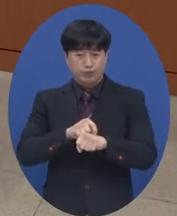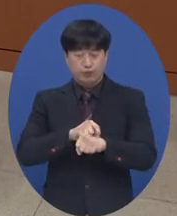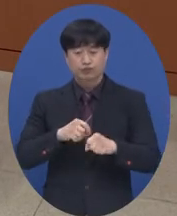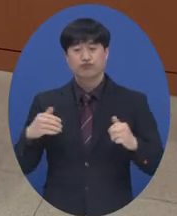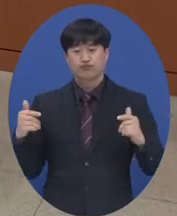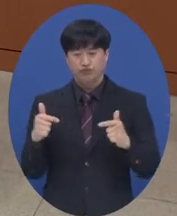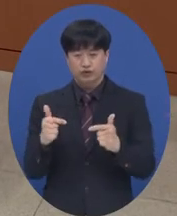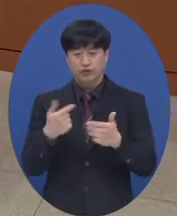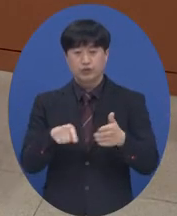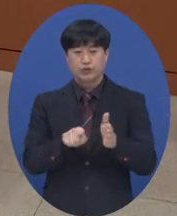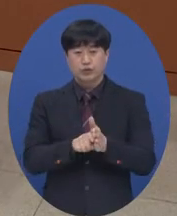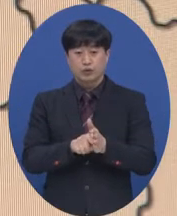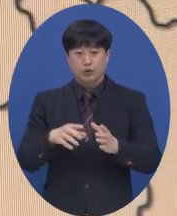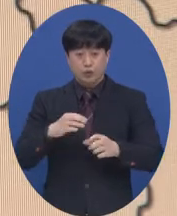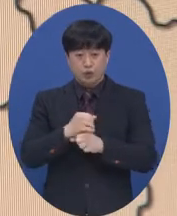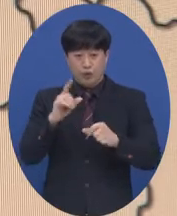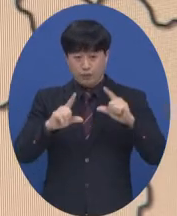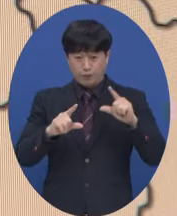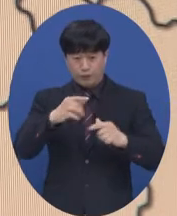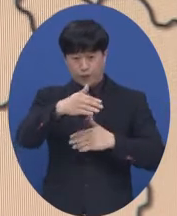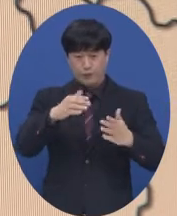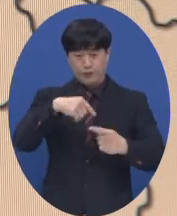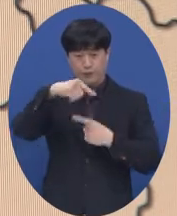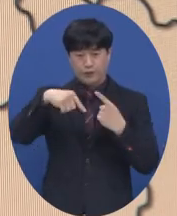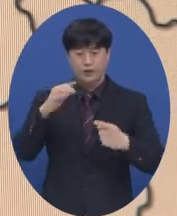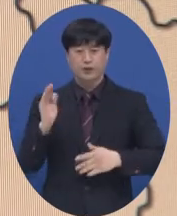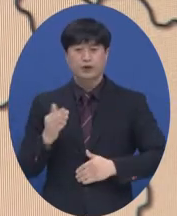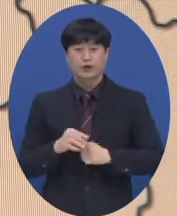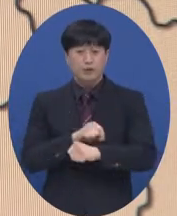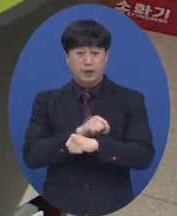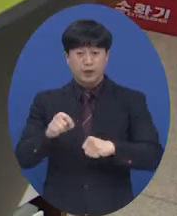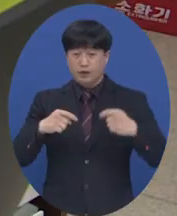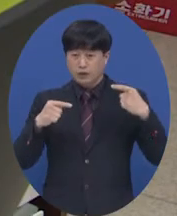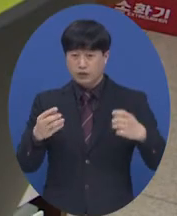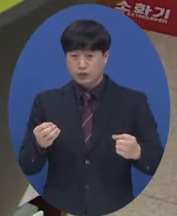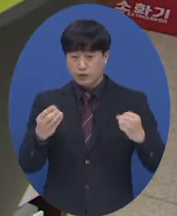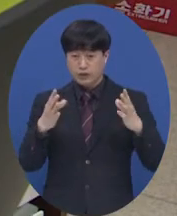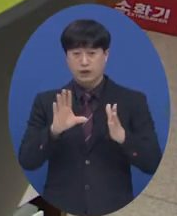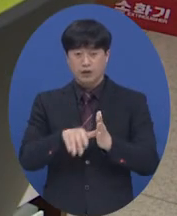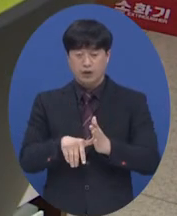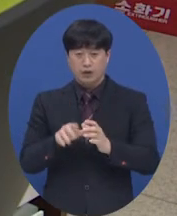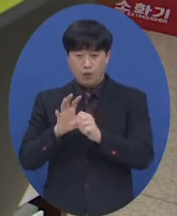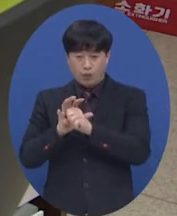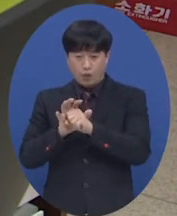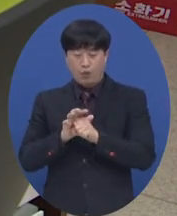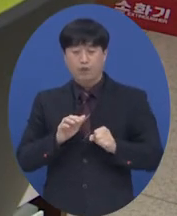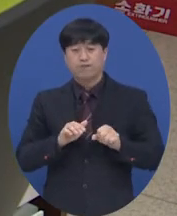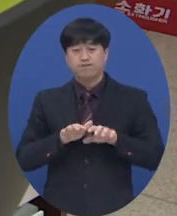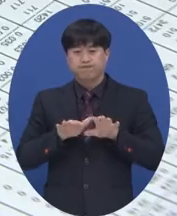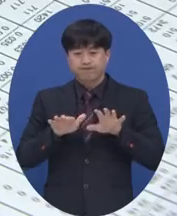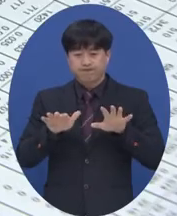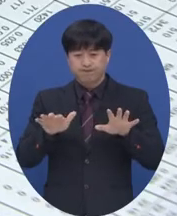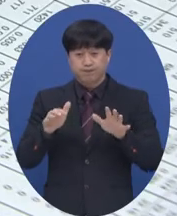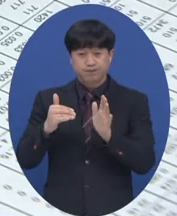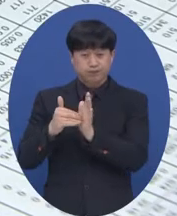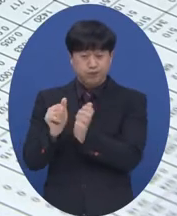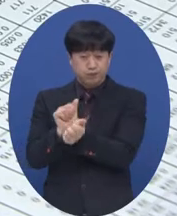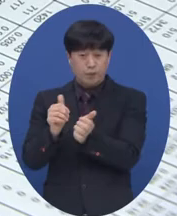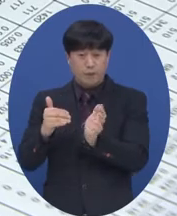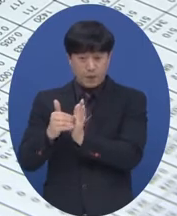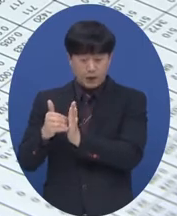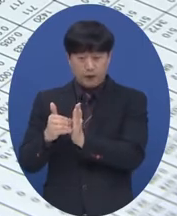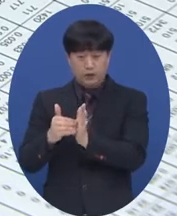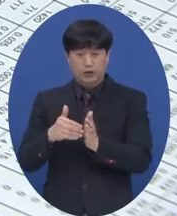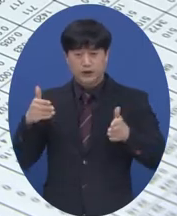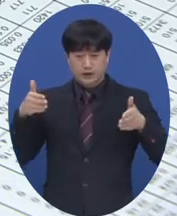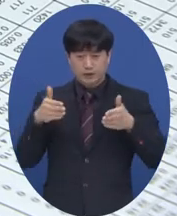설 연휴 종합상황실을 운영 합니다 특별히 이번 연휴에는 코론 알고 방역에 중점을 두어 24시간 상시